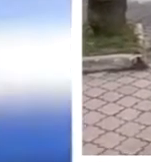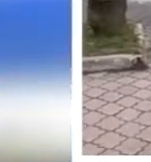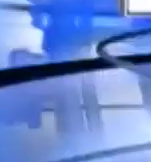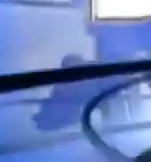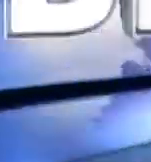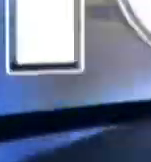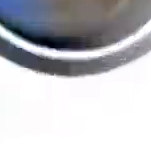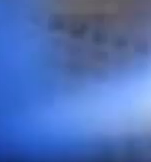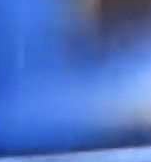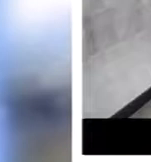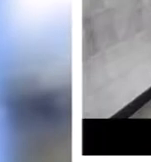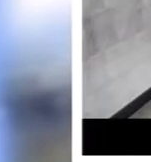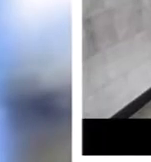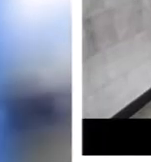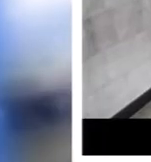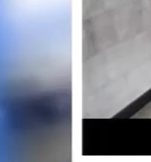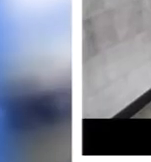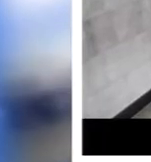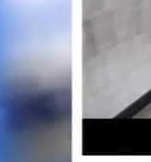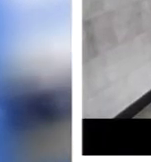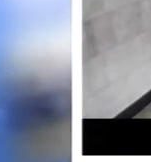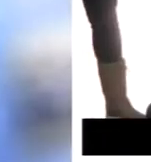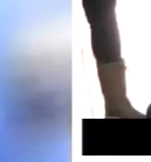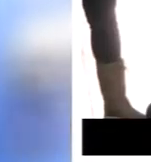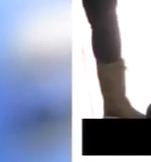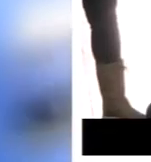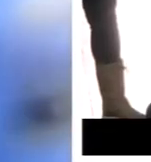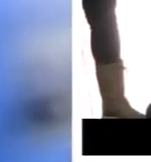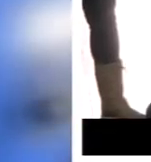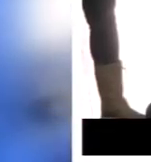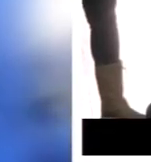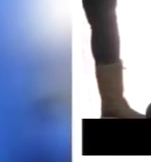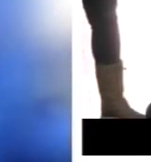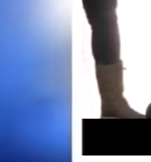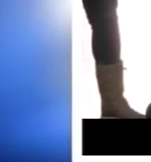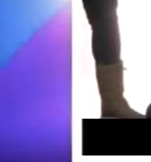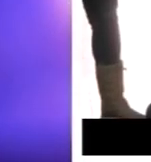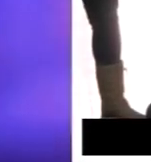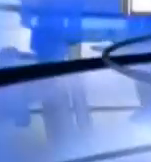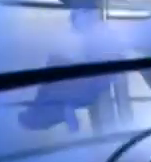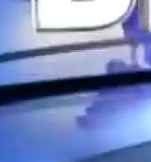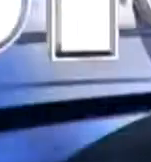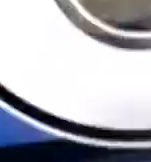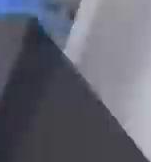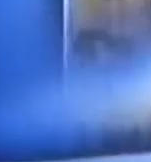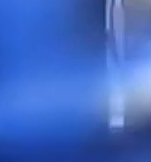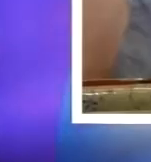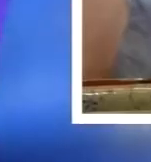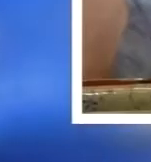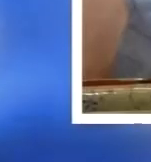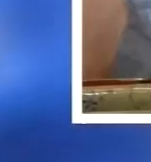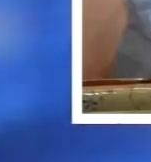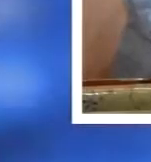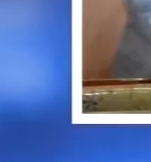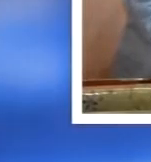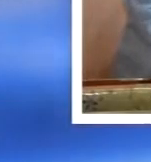годину. Кількість хворих на грип та гострі респіраторні вірусні інфекції в області зменшилась.